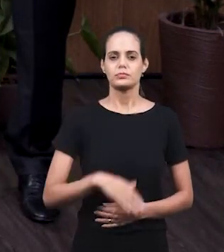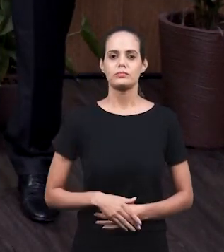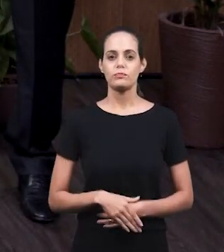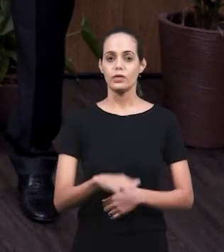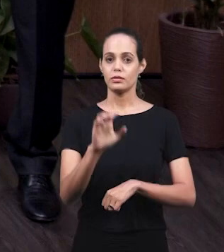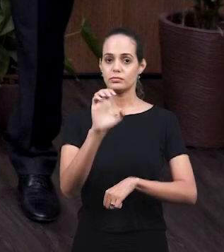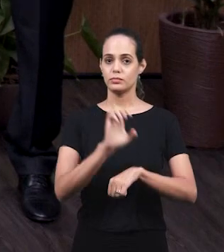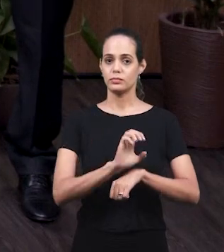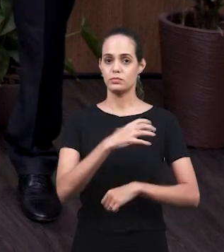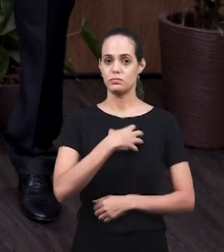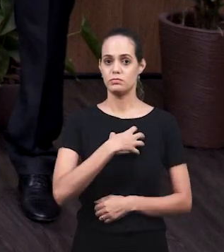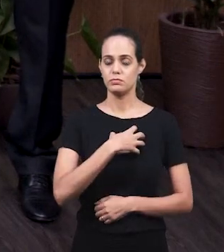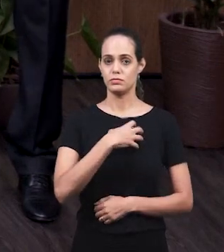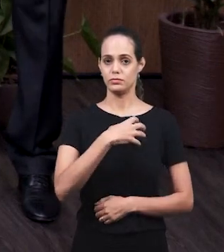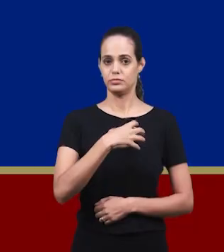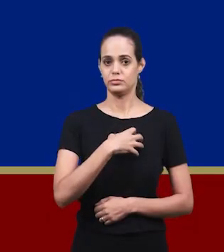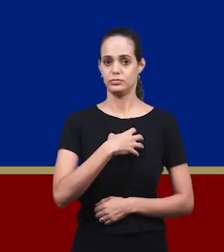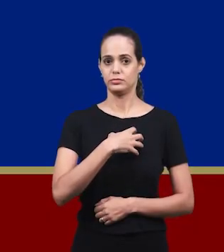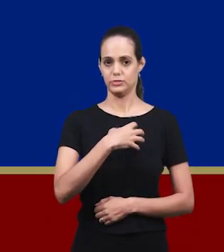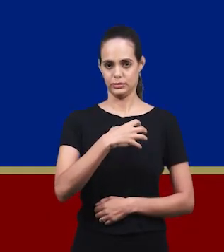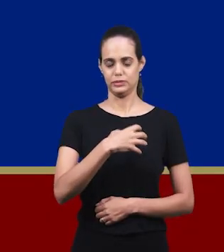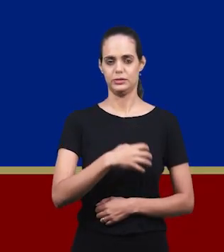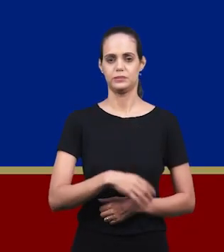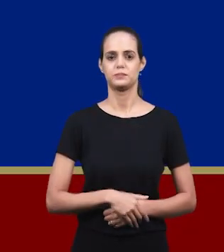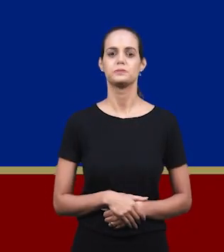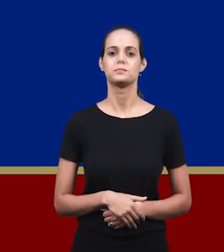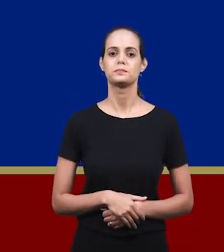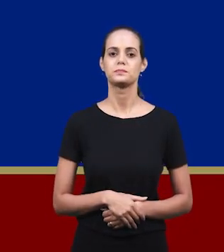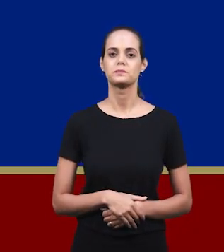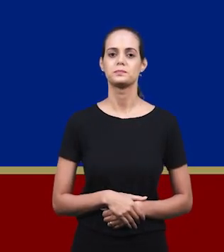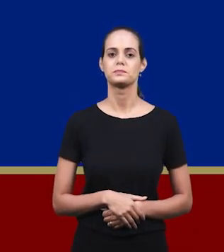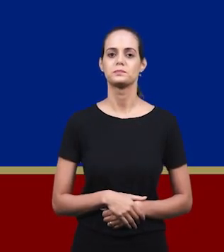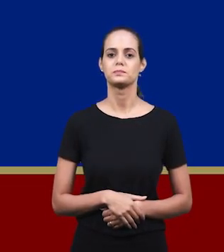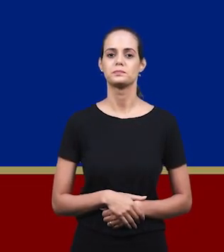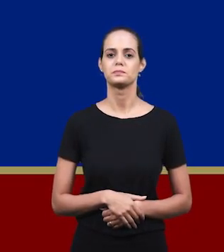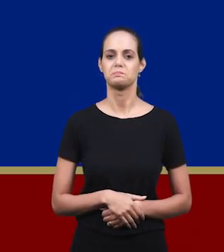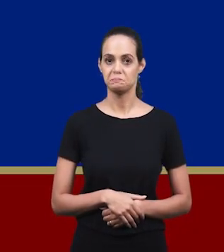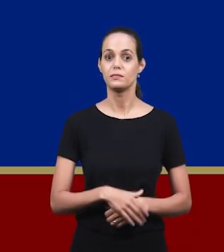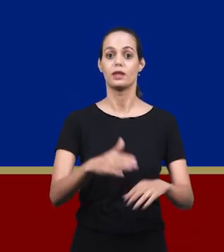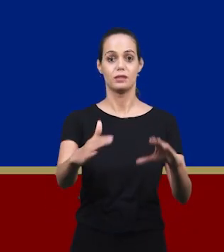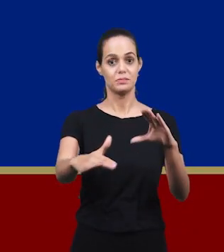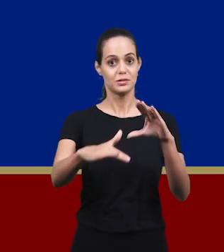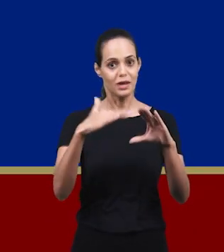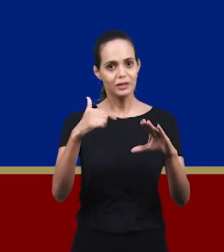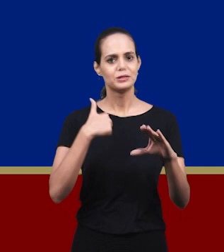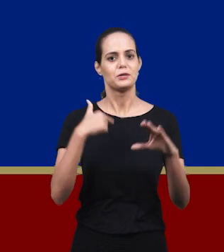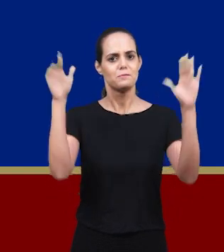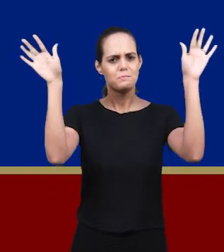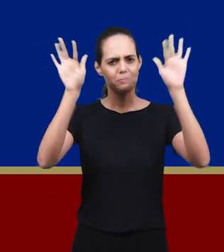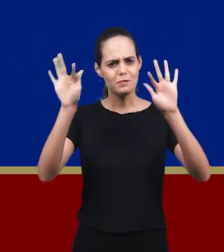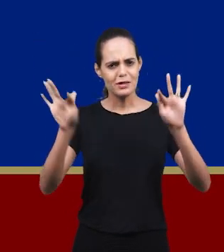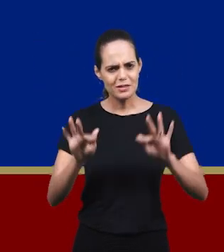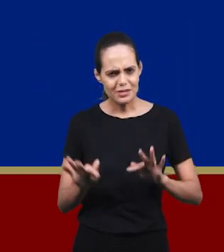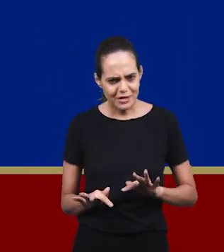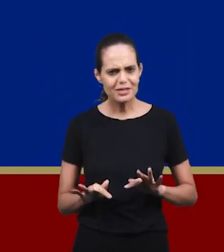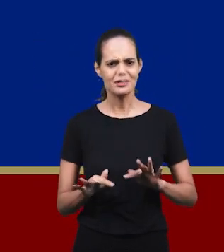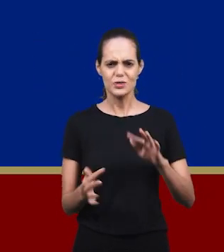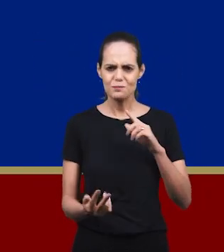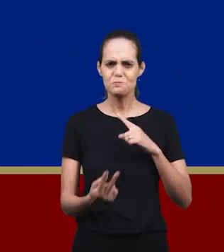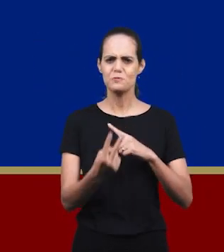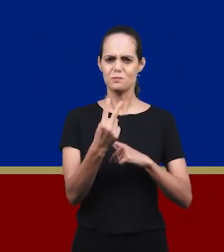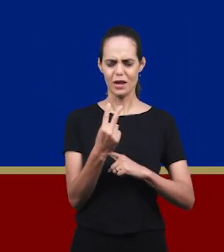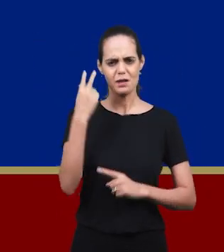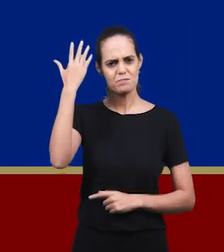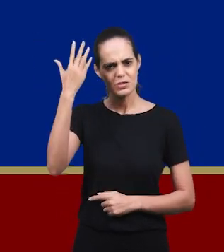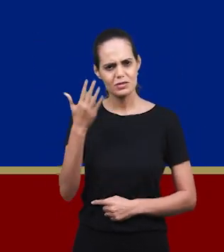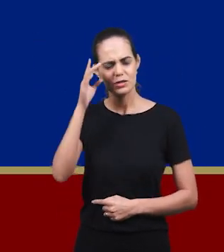de Salvador de Bahia. Elsie Góes dit « Je suis heureux d'entendre la parole